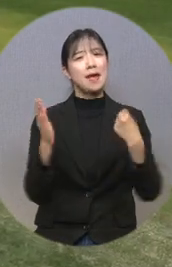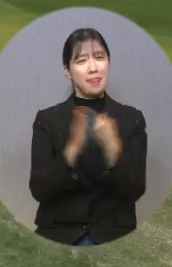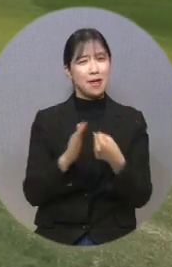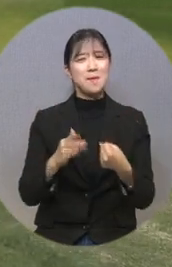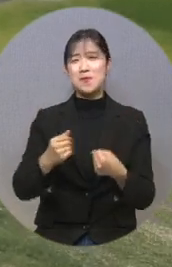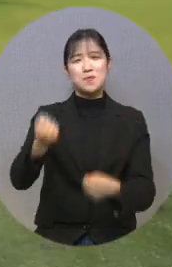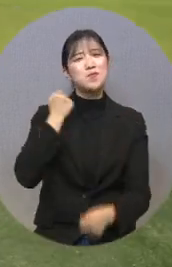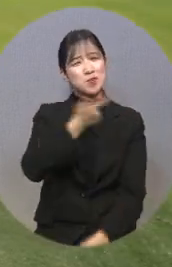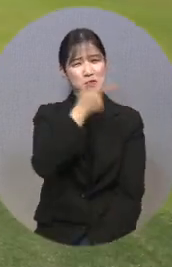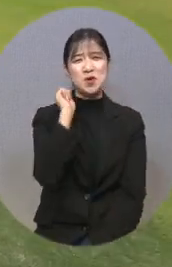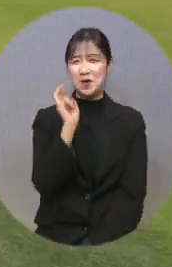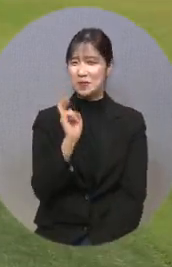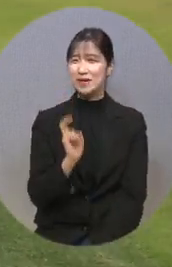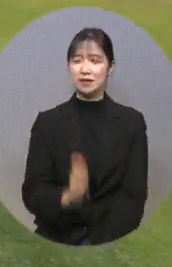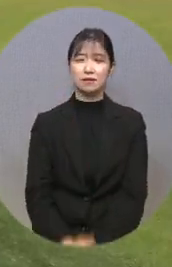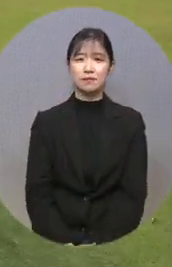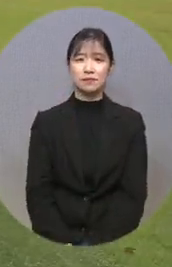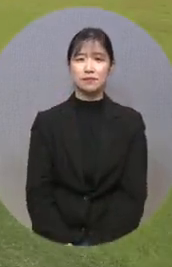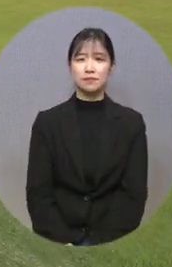모르겠네.